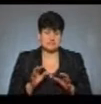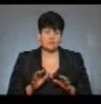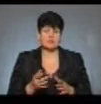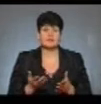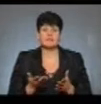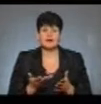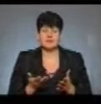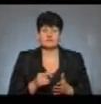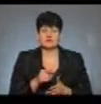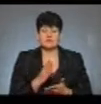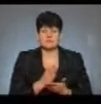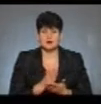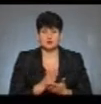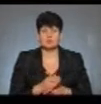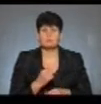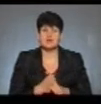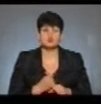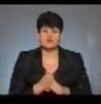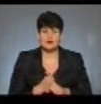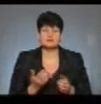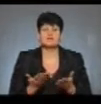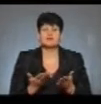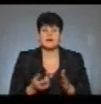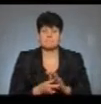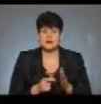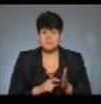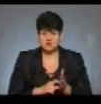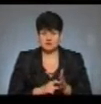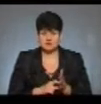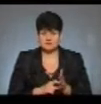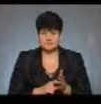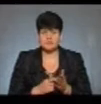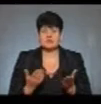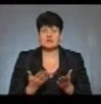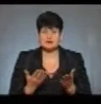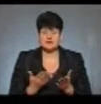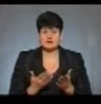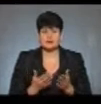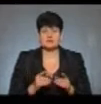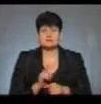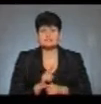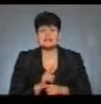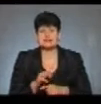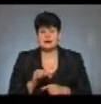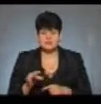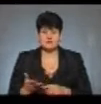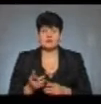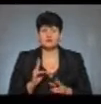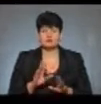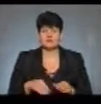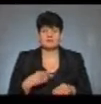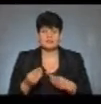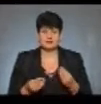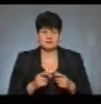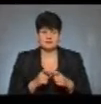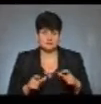вони мають працювати, в яких приміщеннях, в принципі, які саме бути, по яких стандартах, хто буде видавати